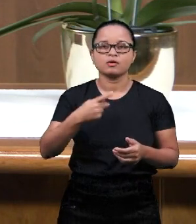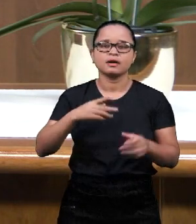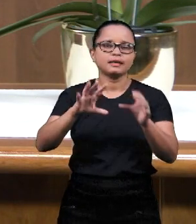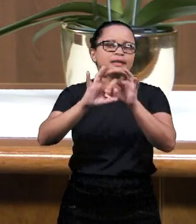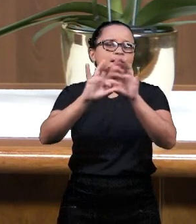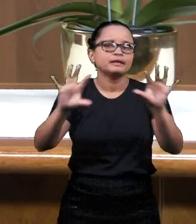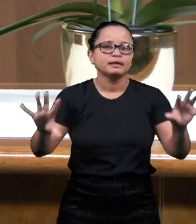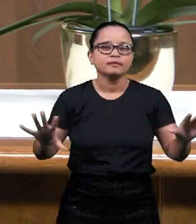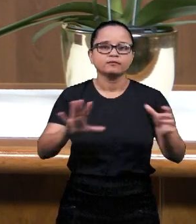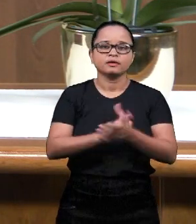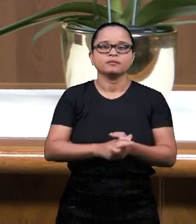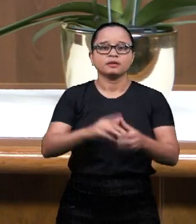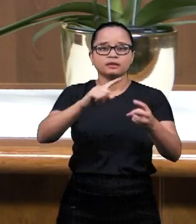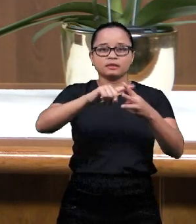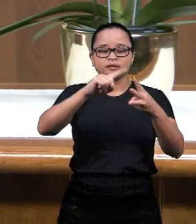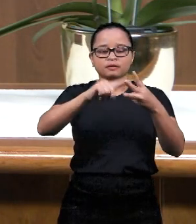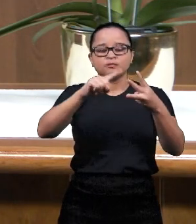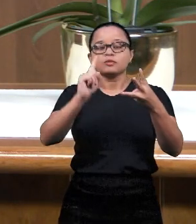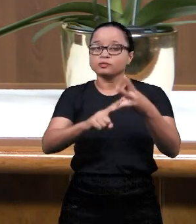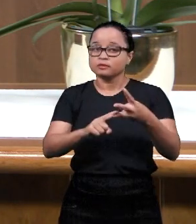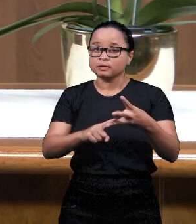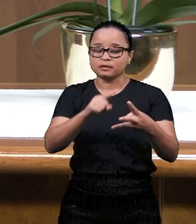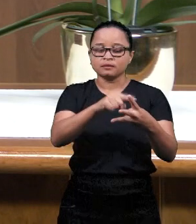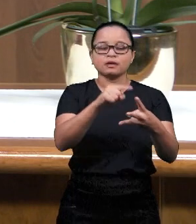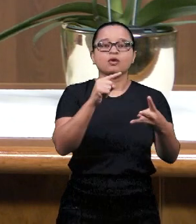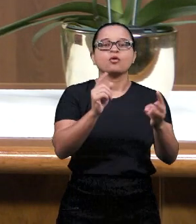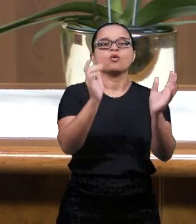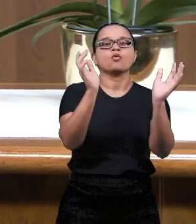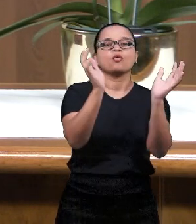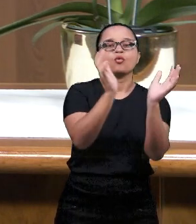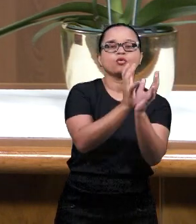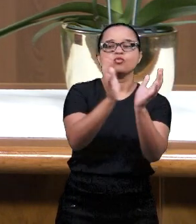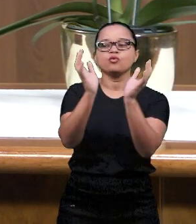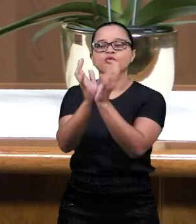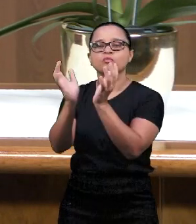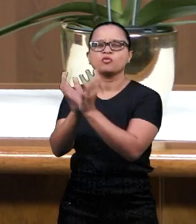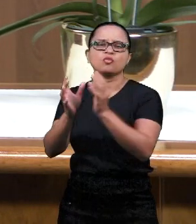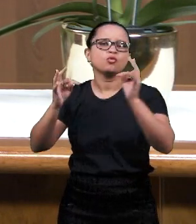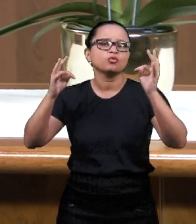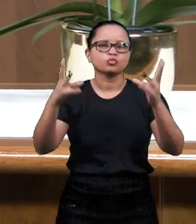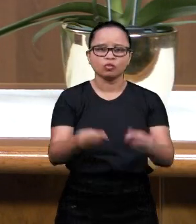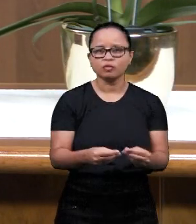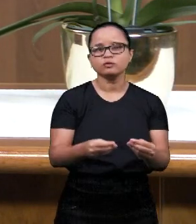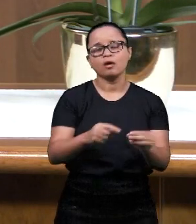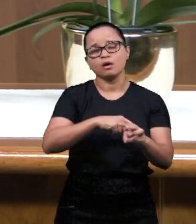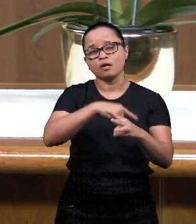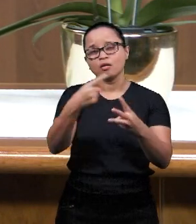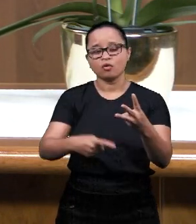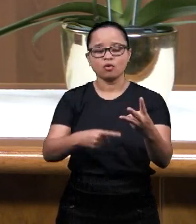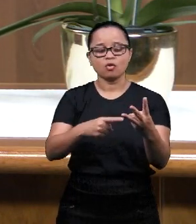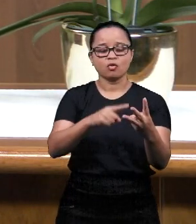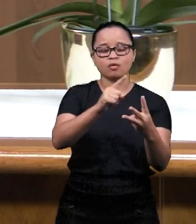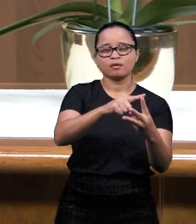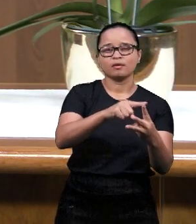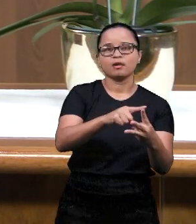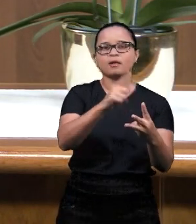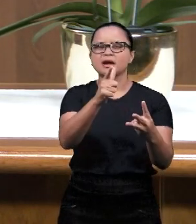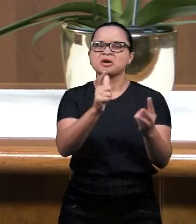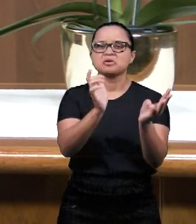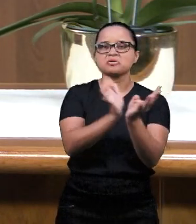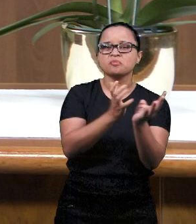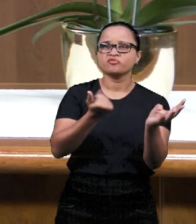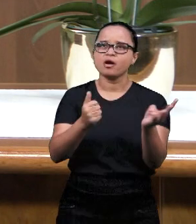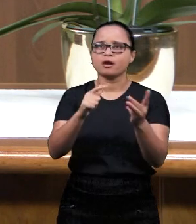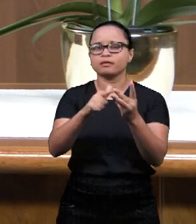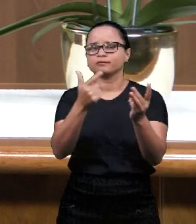la liberté pour prendre ces trois questions, travailler avec toutes les groupes et diviser de manière à